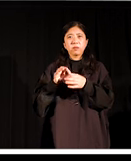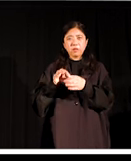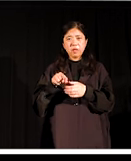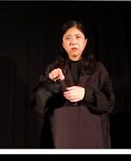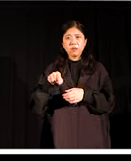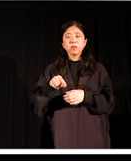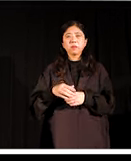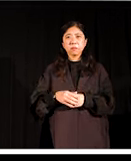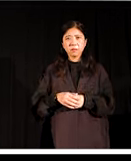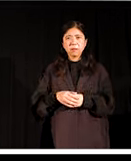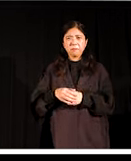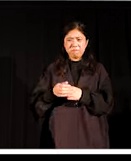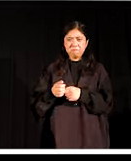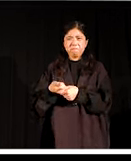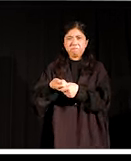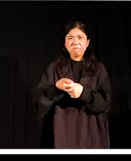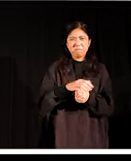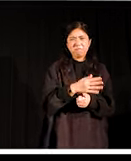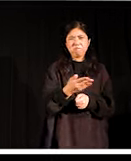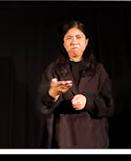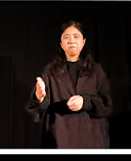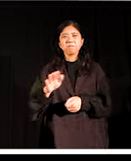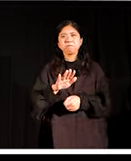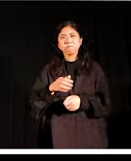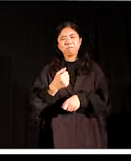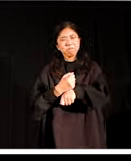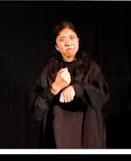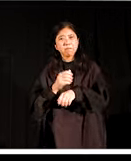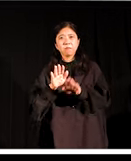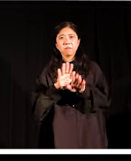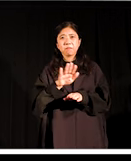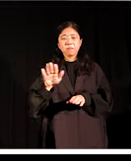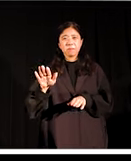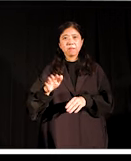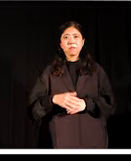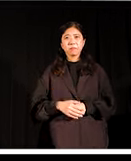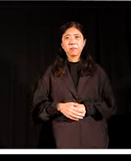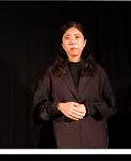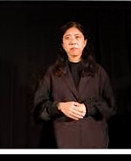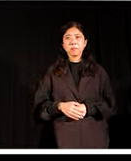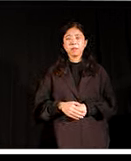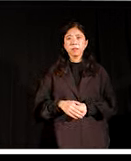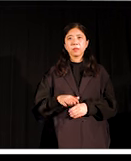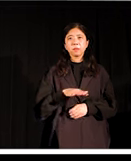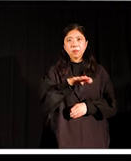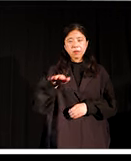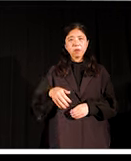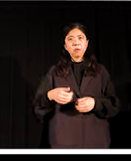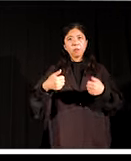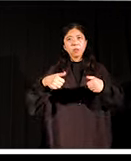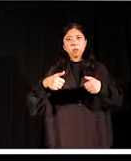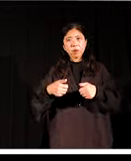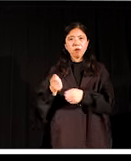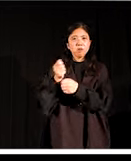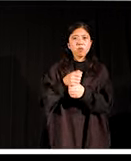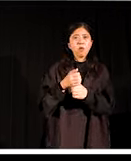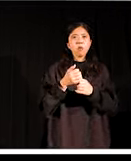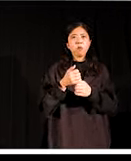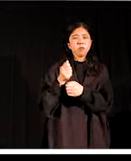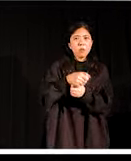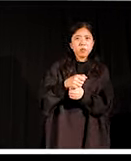知識層っていうのが虐殺されるという悲劇がありましたで彼らは本当にもう全員を平等なあの農民にするため